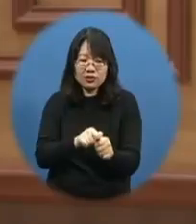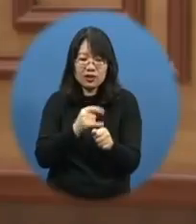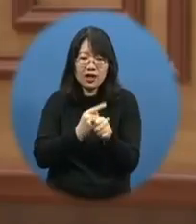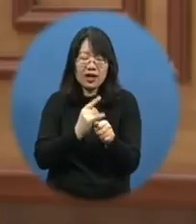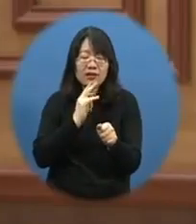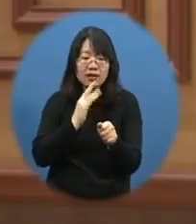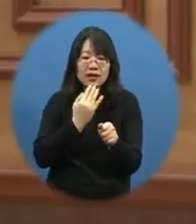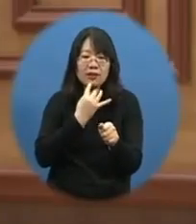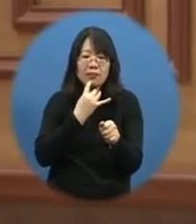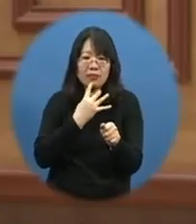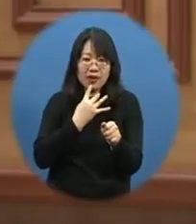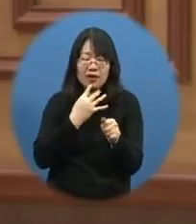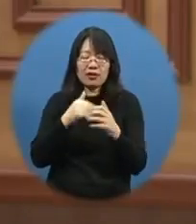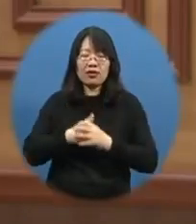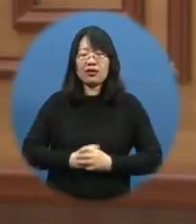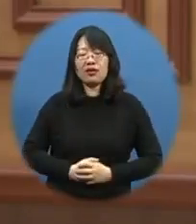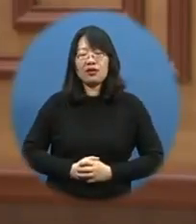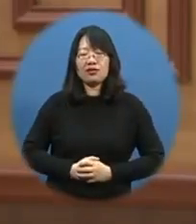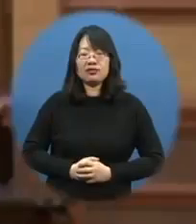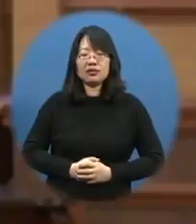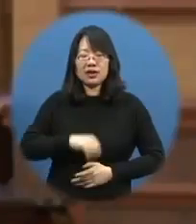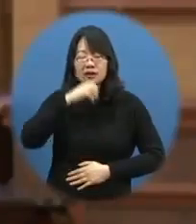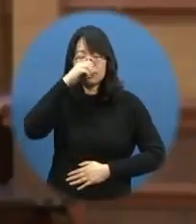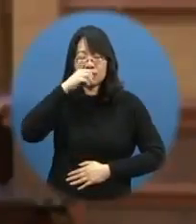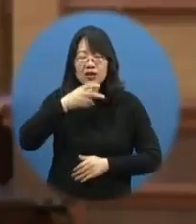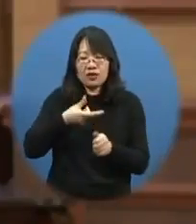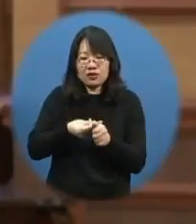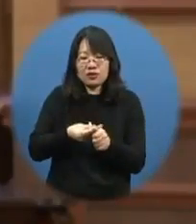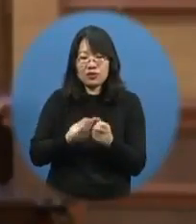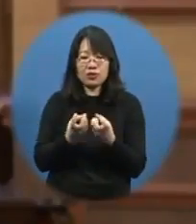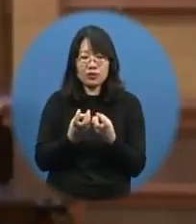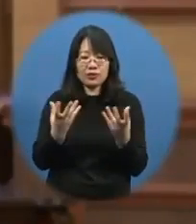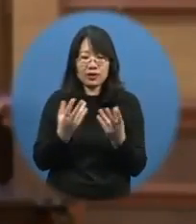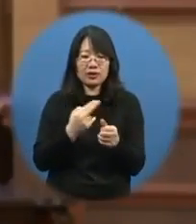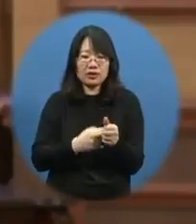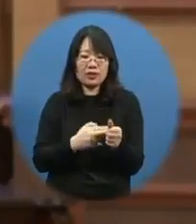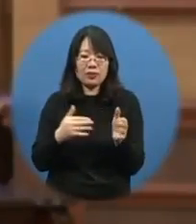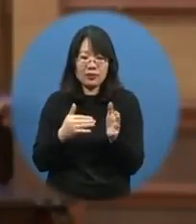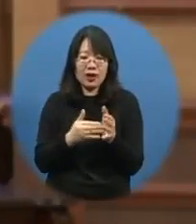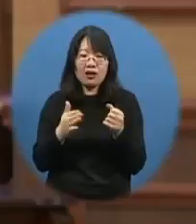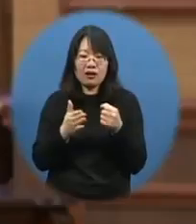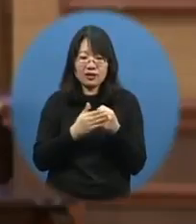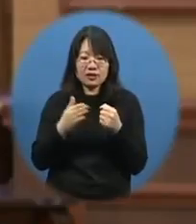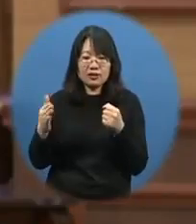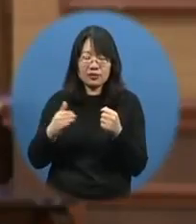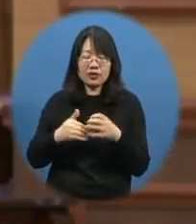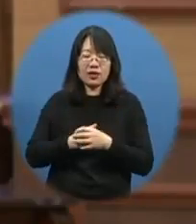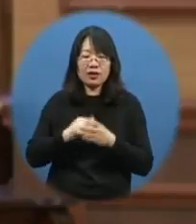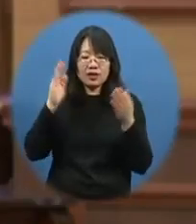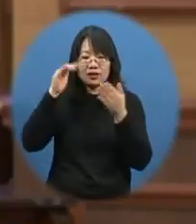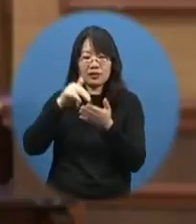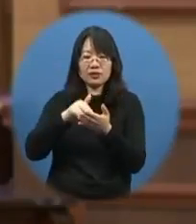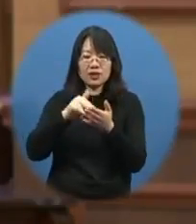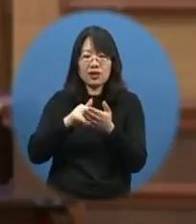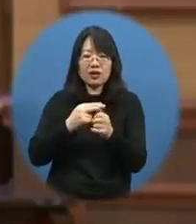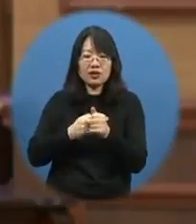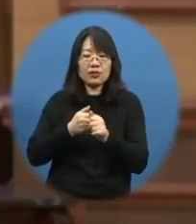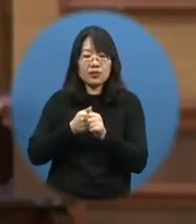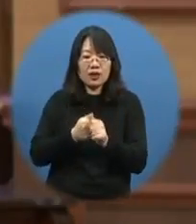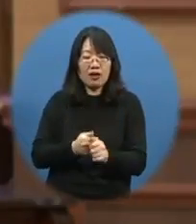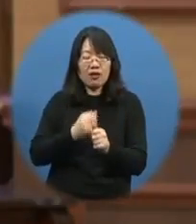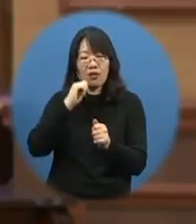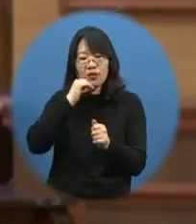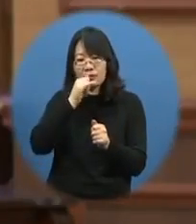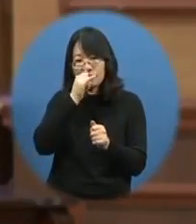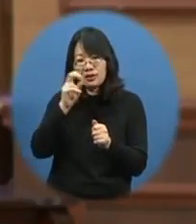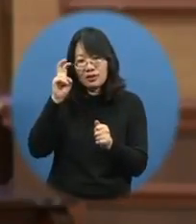해야 되는 것만 그렇습니다. 예, 그냥 예. 주입할 수밖에 없는 선생님. 예. 이러다 보니까 학생들이 그 선생님을 따라가기가 어려운